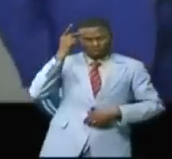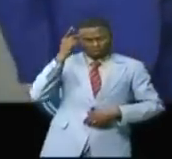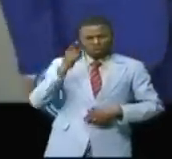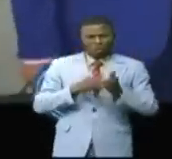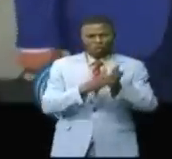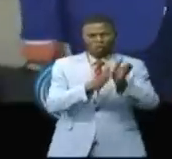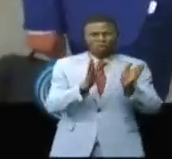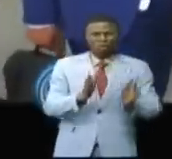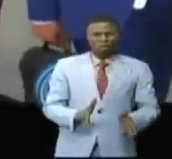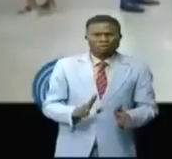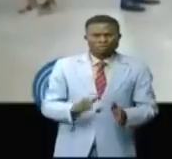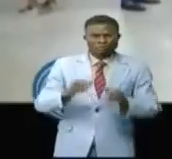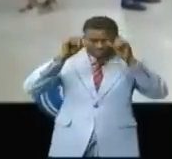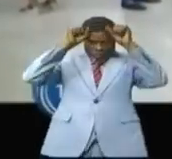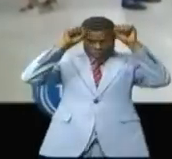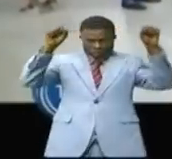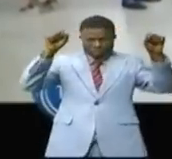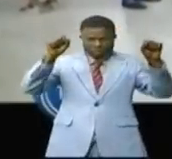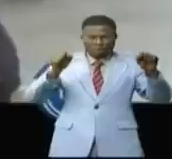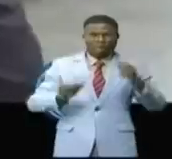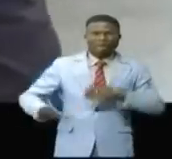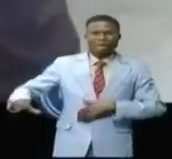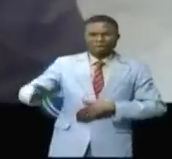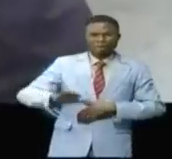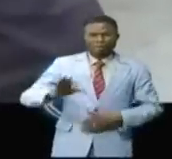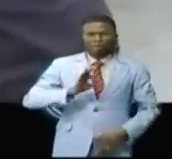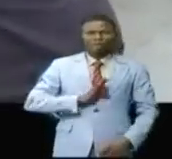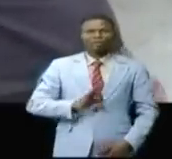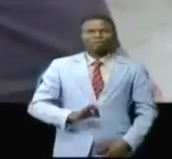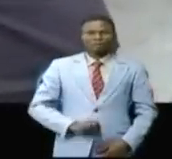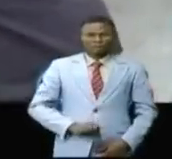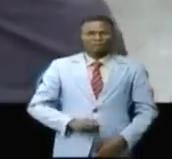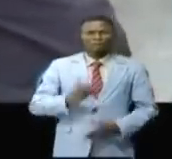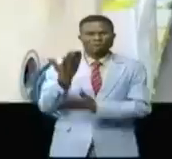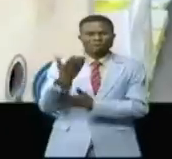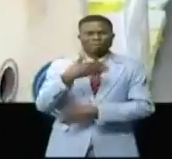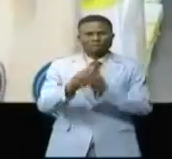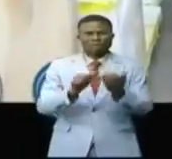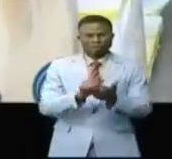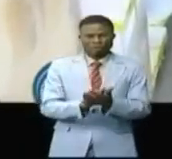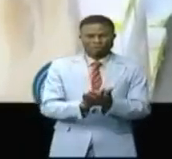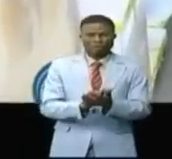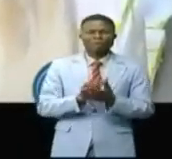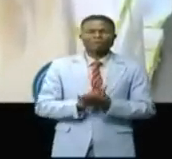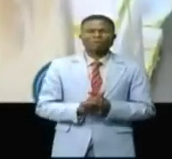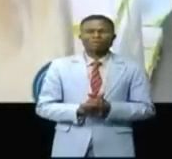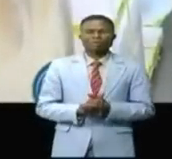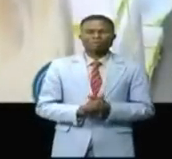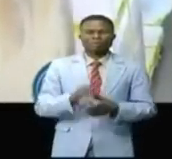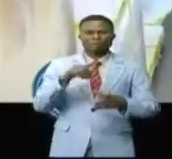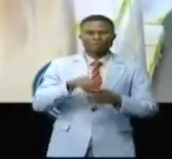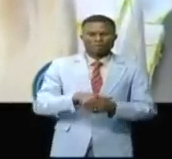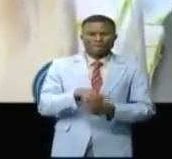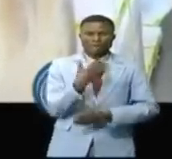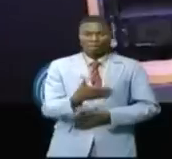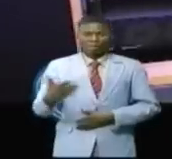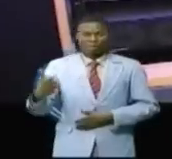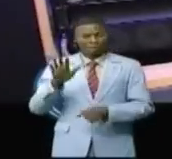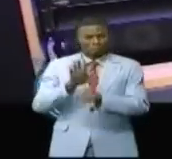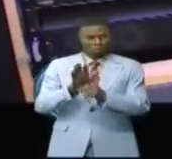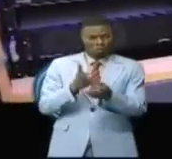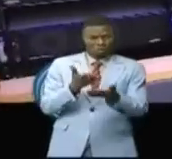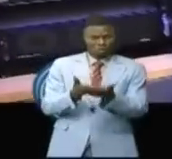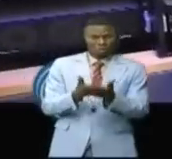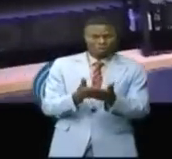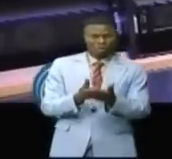du président de la république félix entend qu'ils se qualifient ils ont beau s'en est suivie dans ce lot d'équipements figurent des